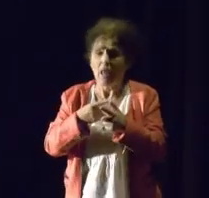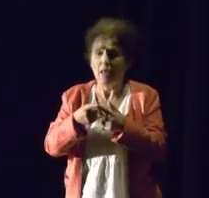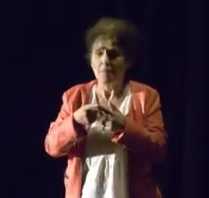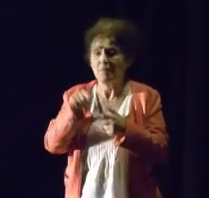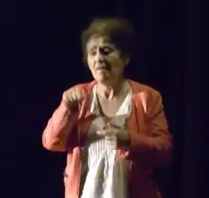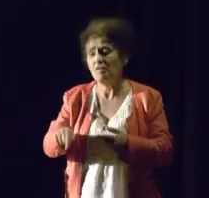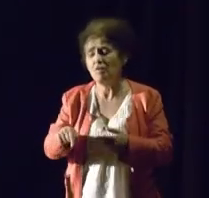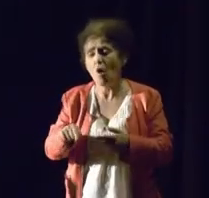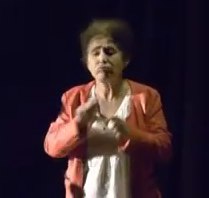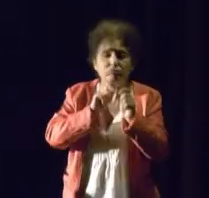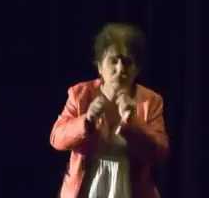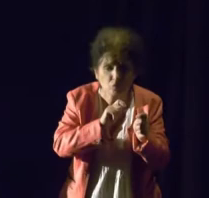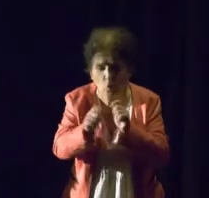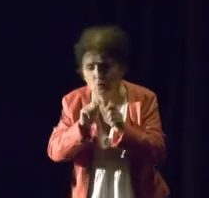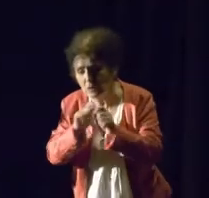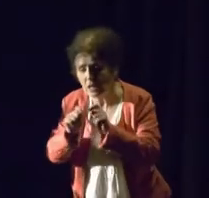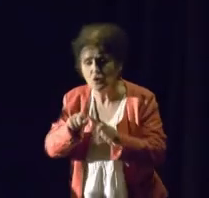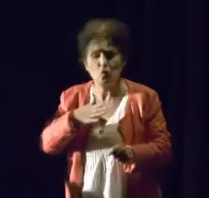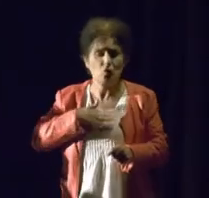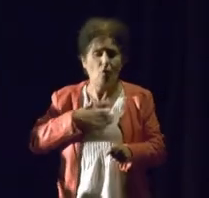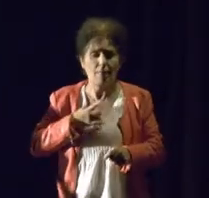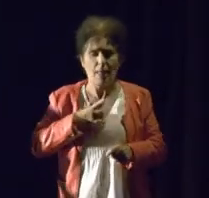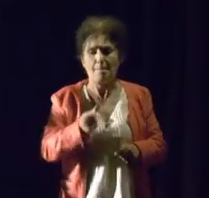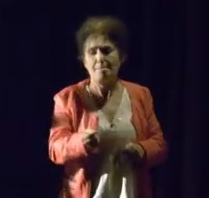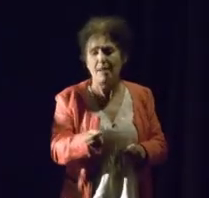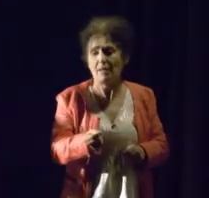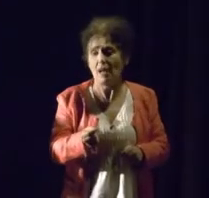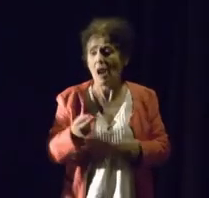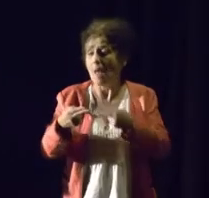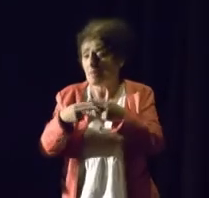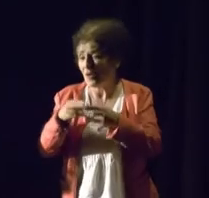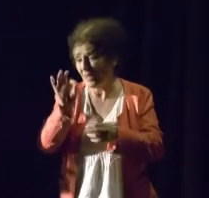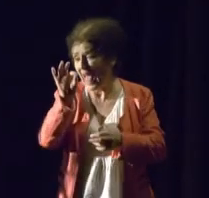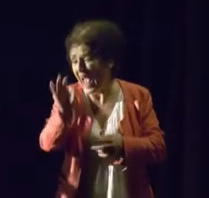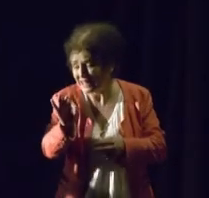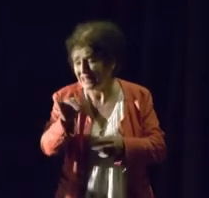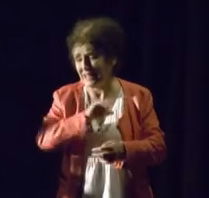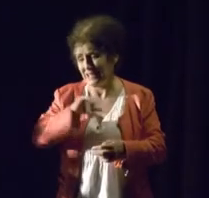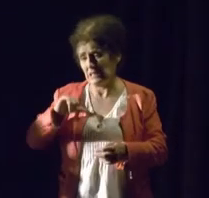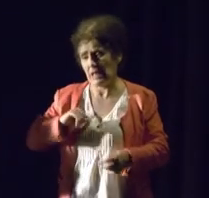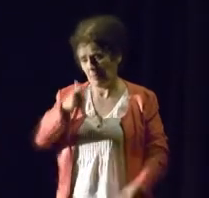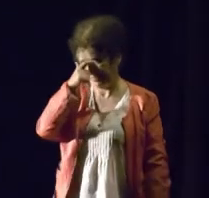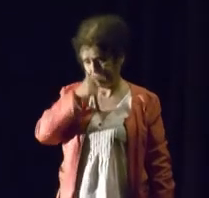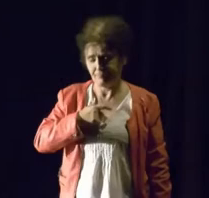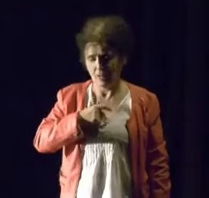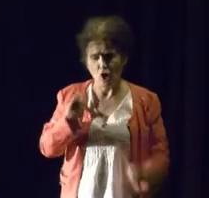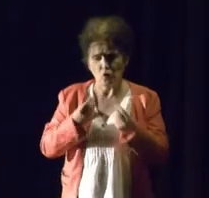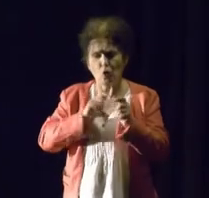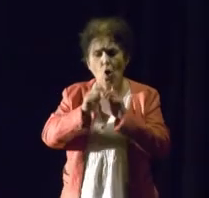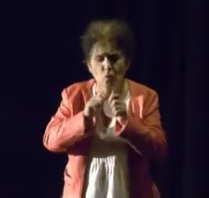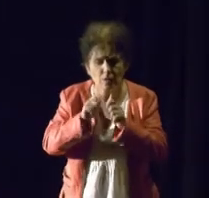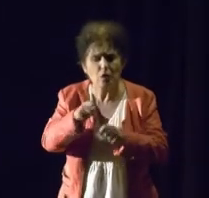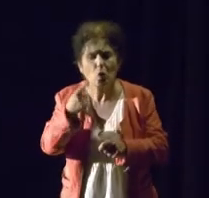во консултации со својот партнер. Меѓутоа, акцентот е на самата. Бидејќи консултации